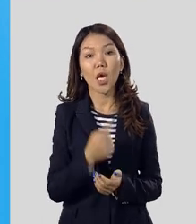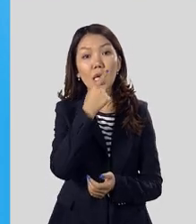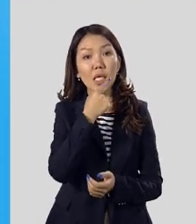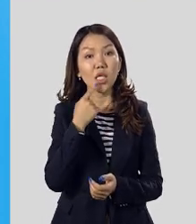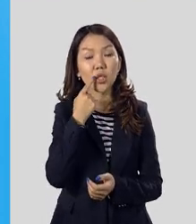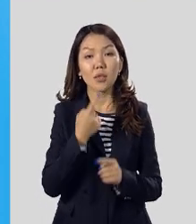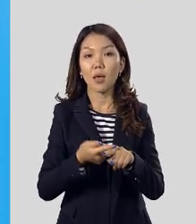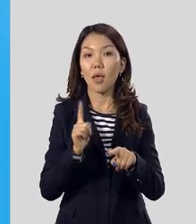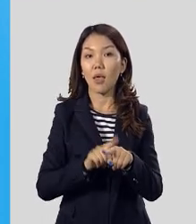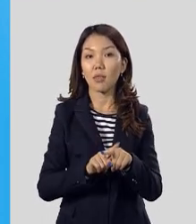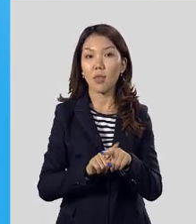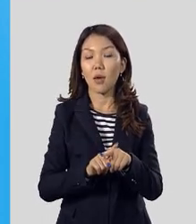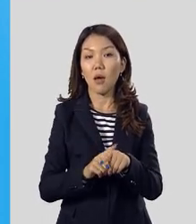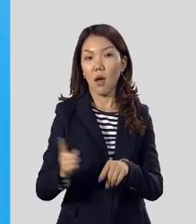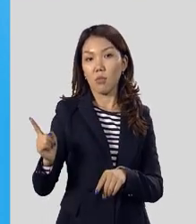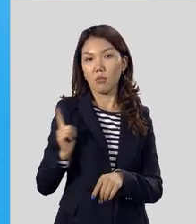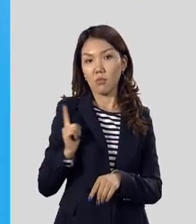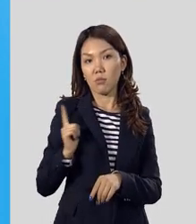это сторож организма.